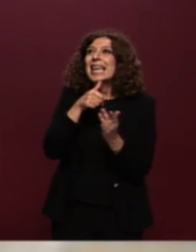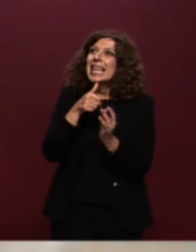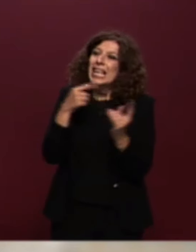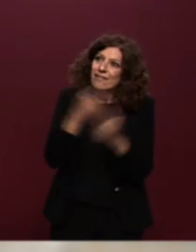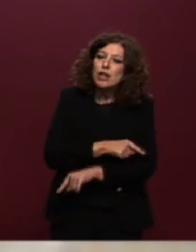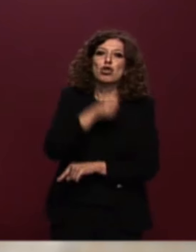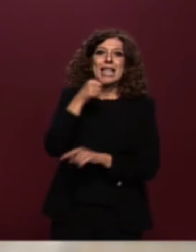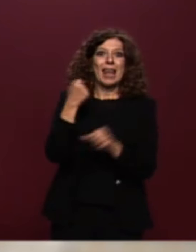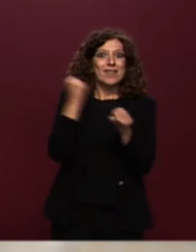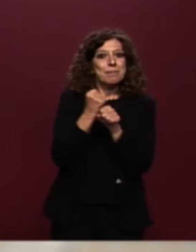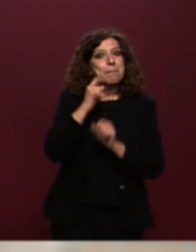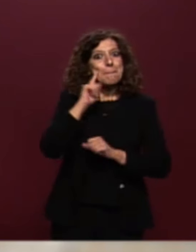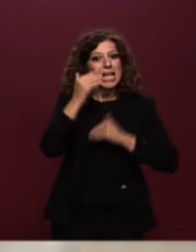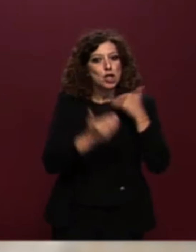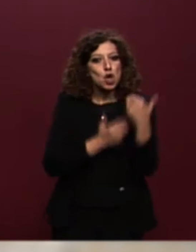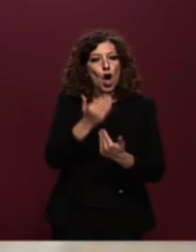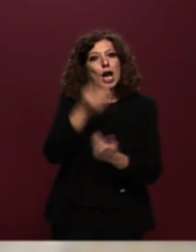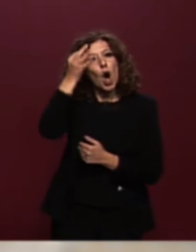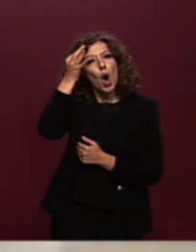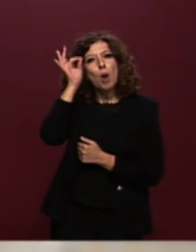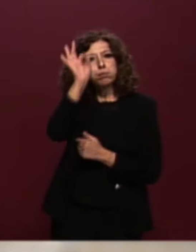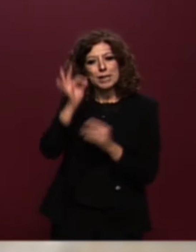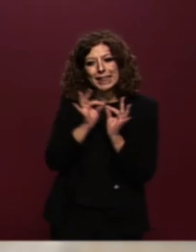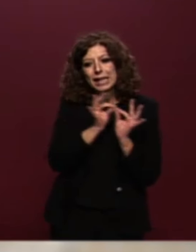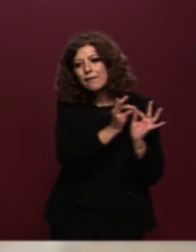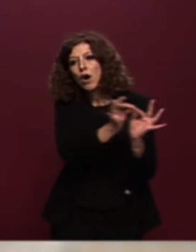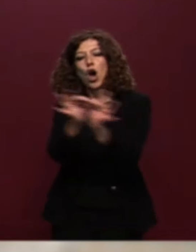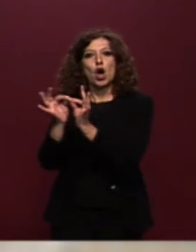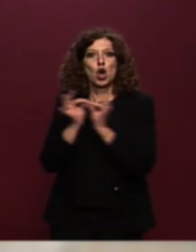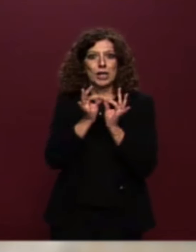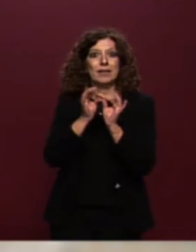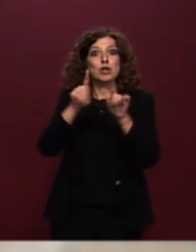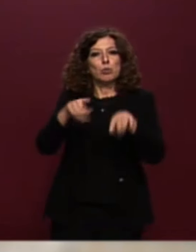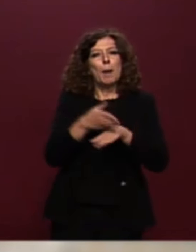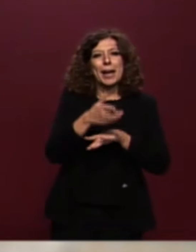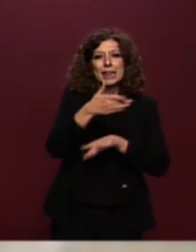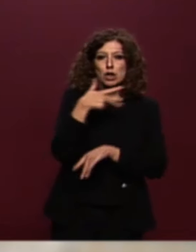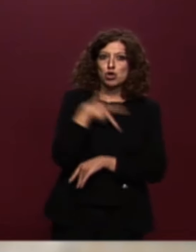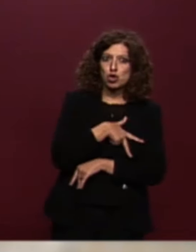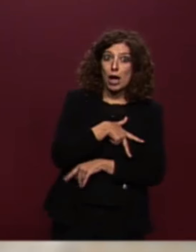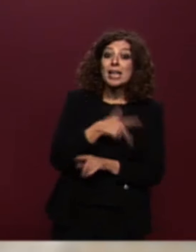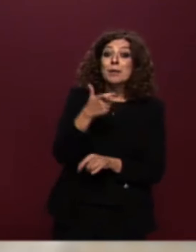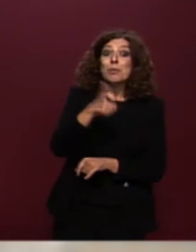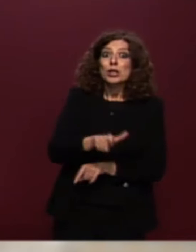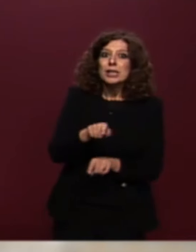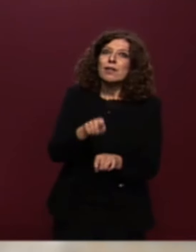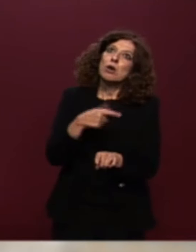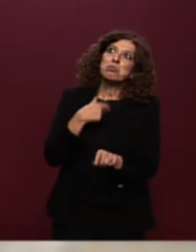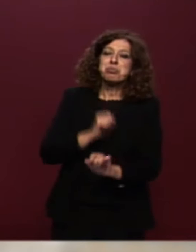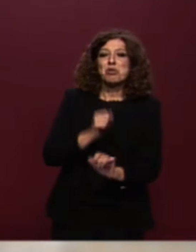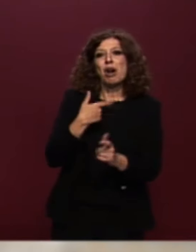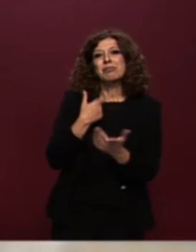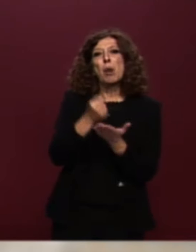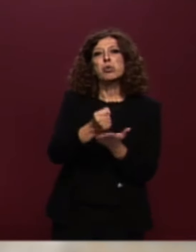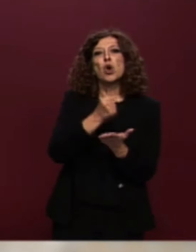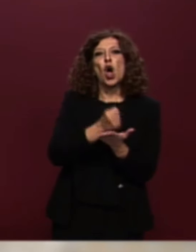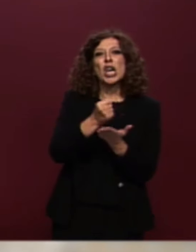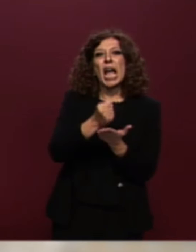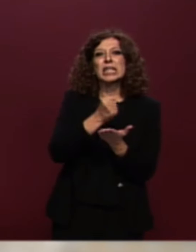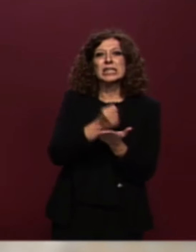lavorando assieme con lo stesso obiettivo alle parti sociali, altrimenti rischiamo di continuare a produrre burocrazia ma